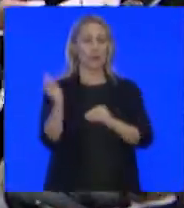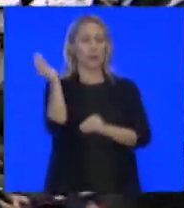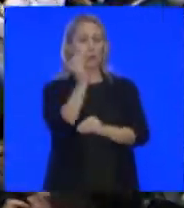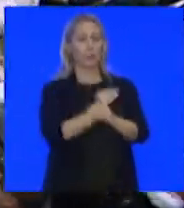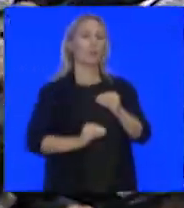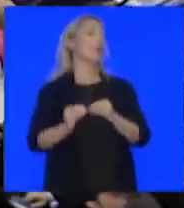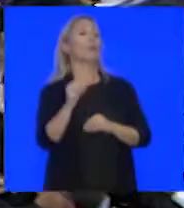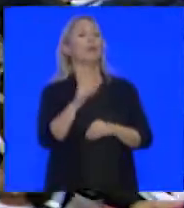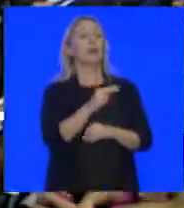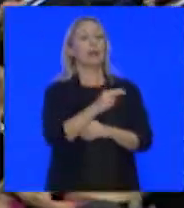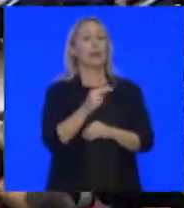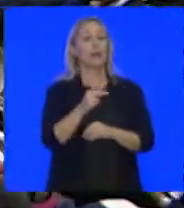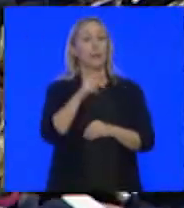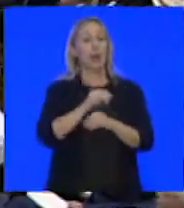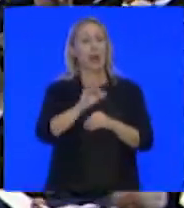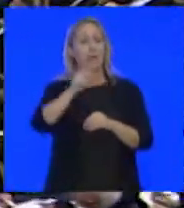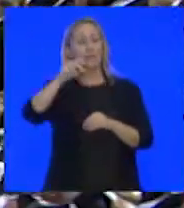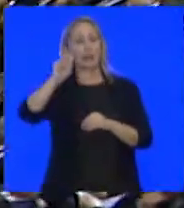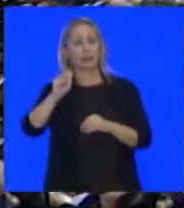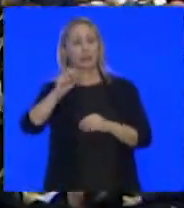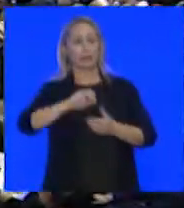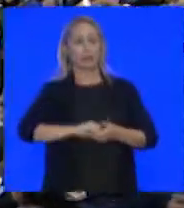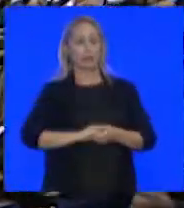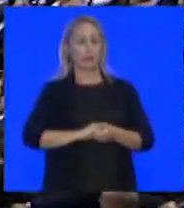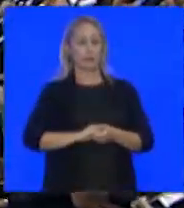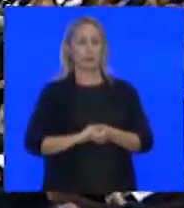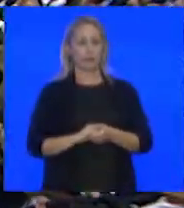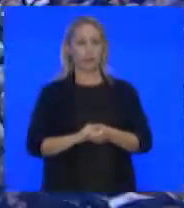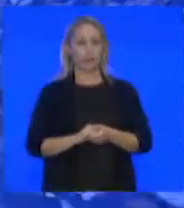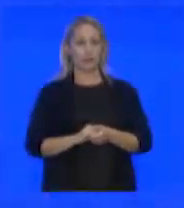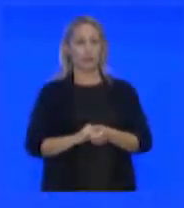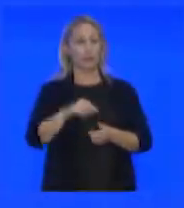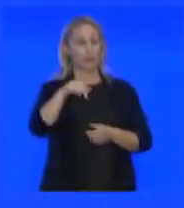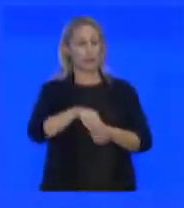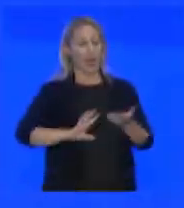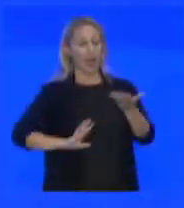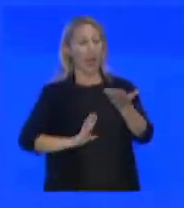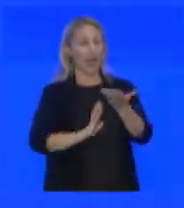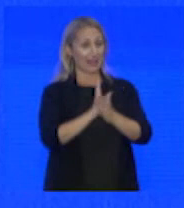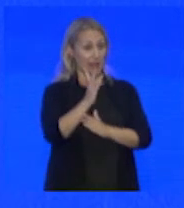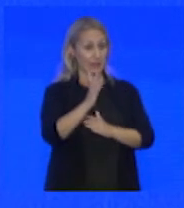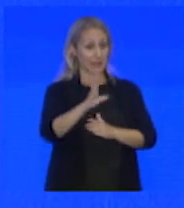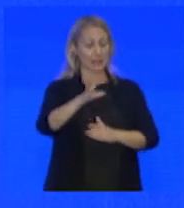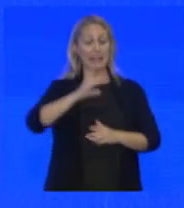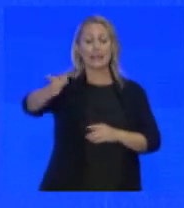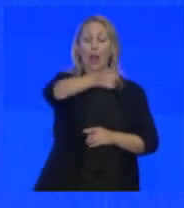Κασιόπη, Αφάντου και Ελούντα. Ανάπτυξη για όλους όμως και ανάπτυξη